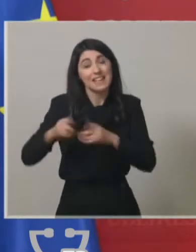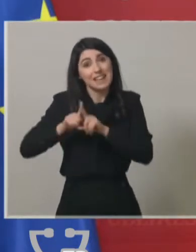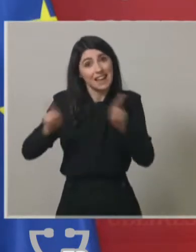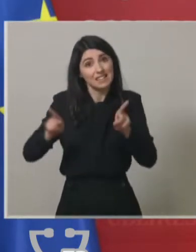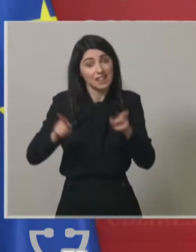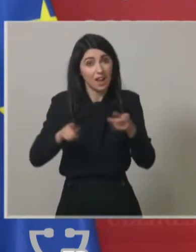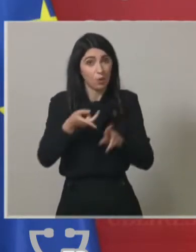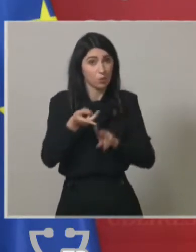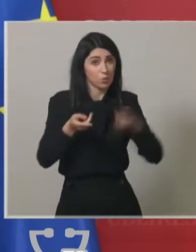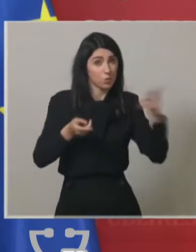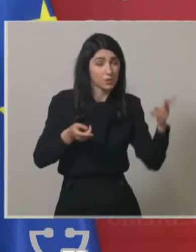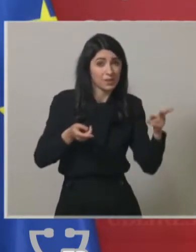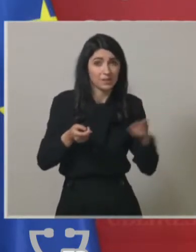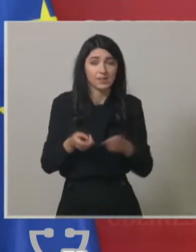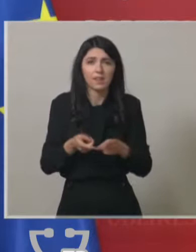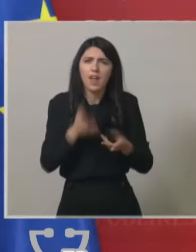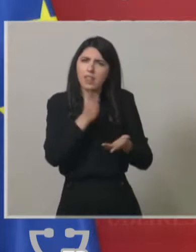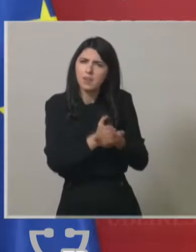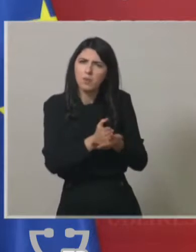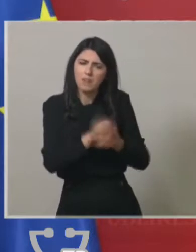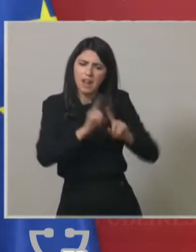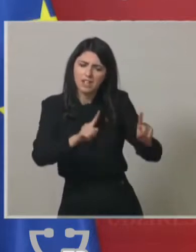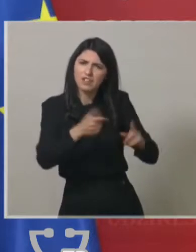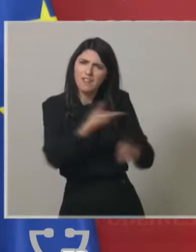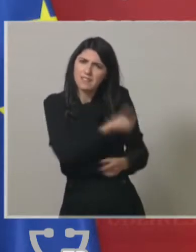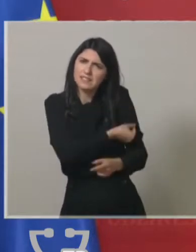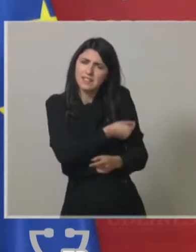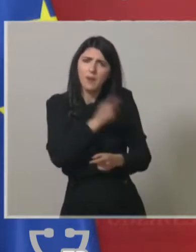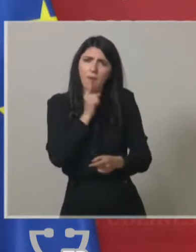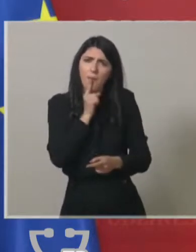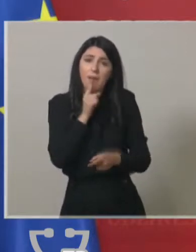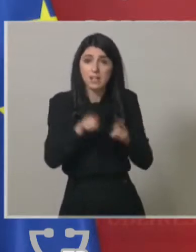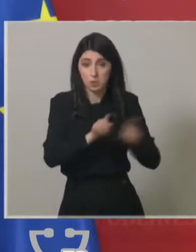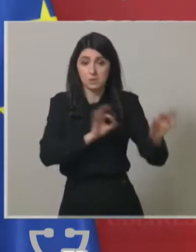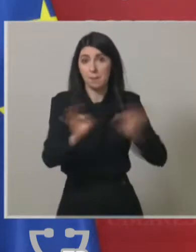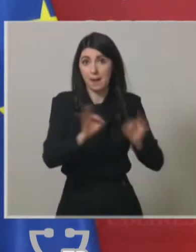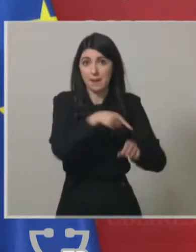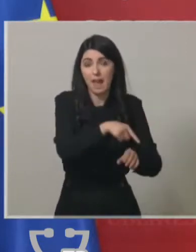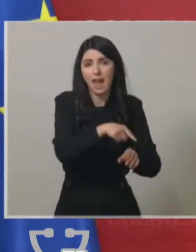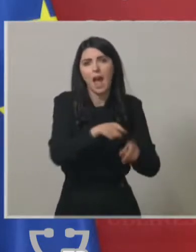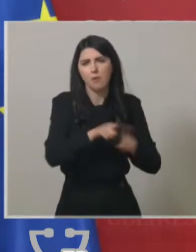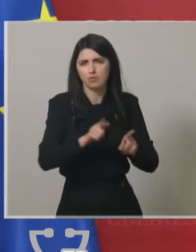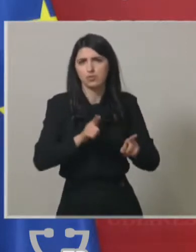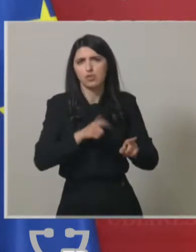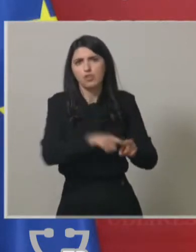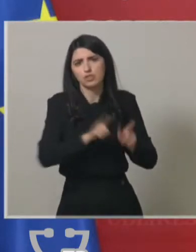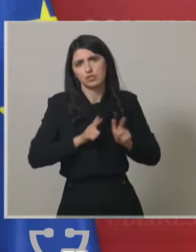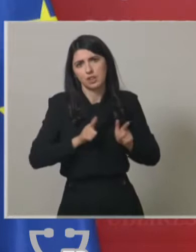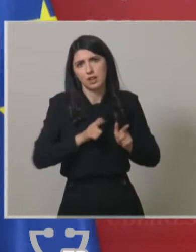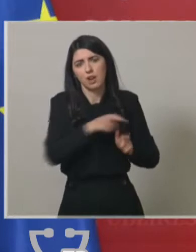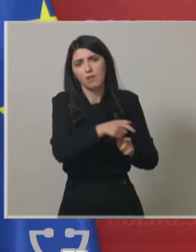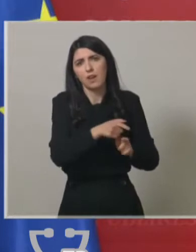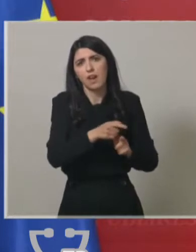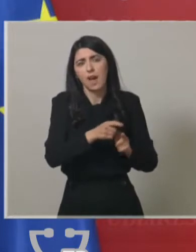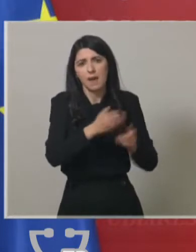тие други типови на вакцини за кои што исто така сме спремни, но се наоѓаат во вијала, значи се